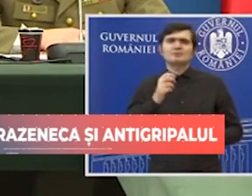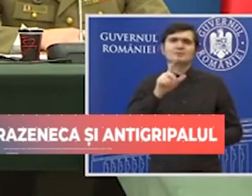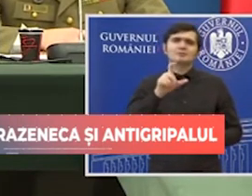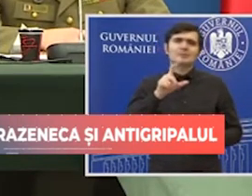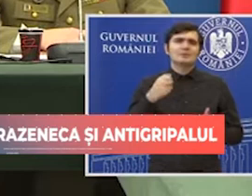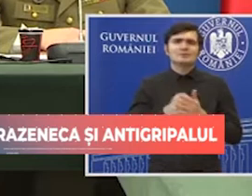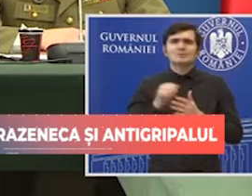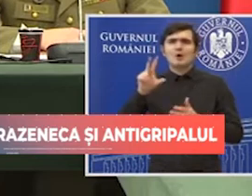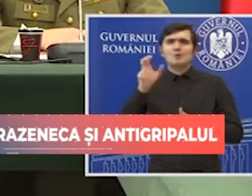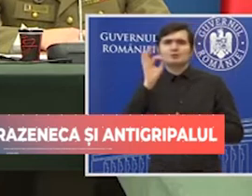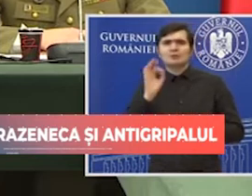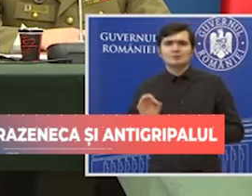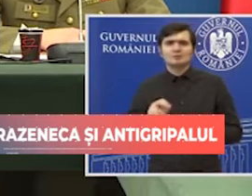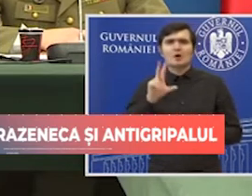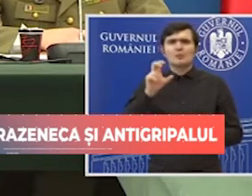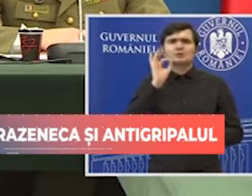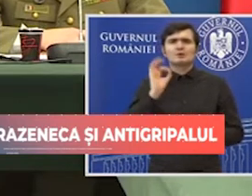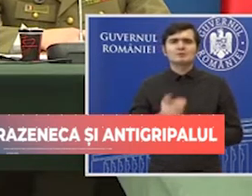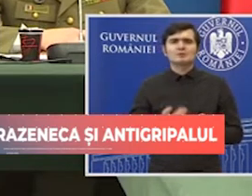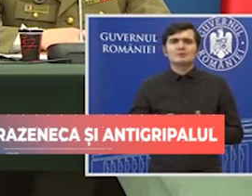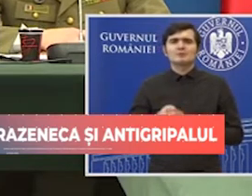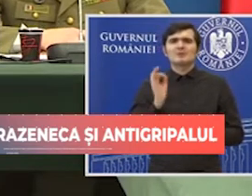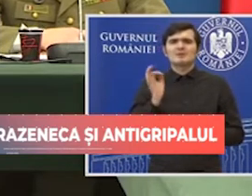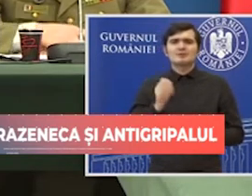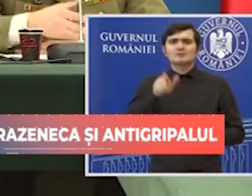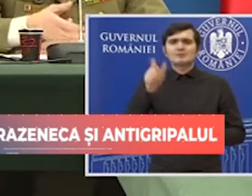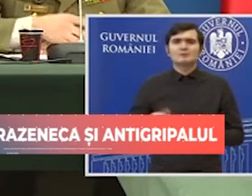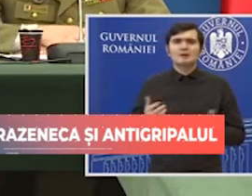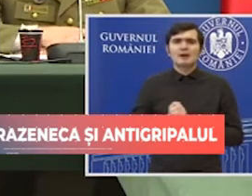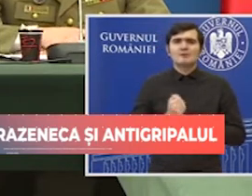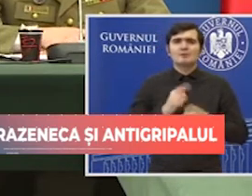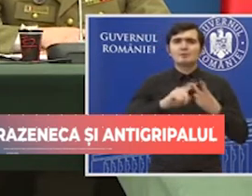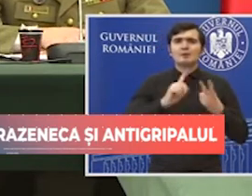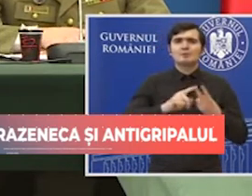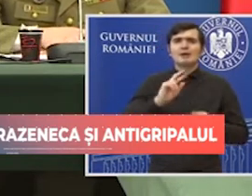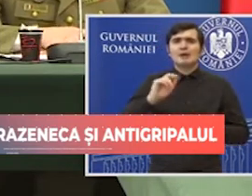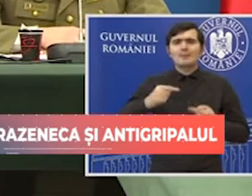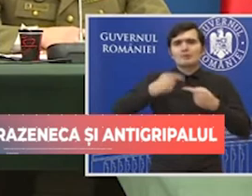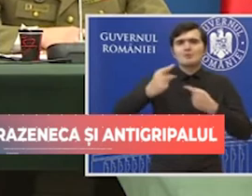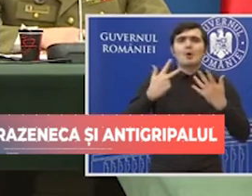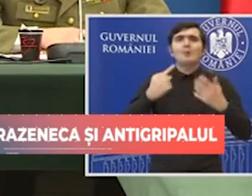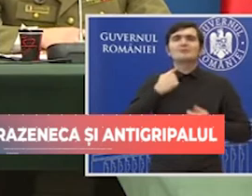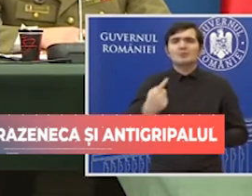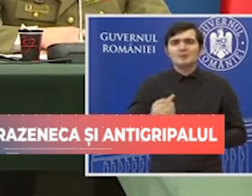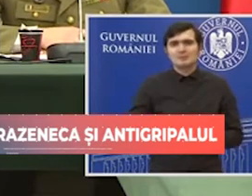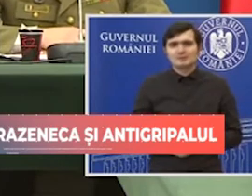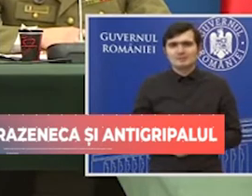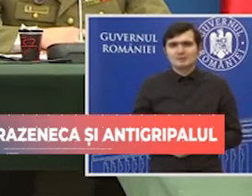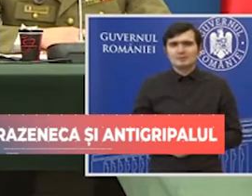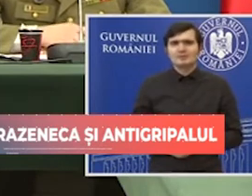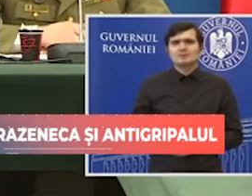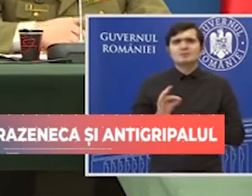de 80% la persoanele la care rapelul a fost administrat după intervalul de 8 săptămâni. Deci din acest punct de vedere, rata